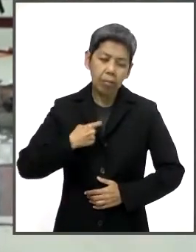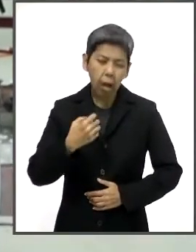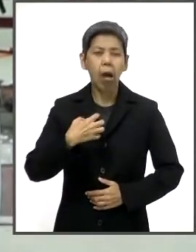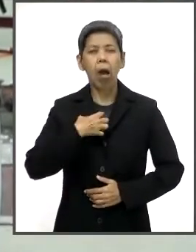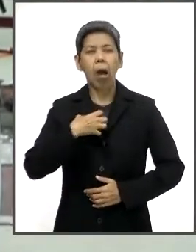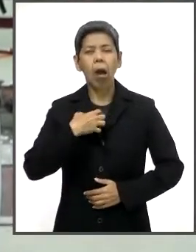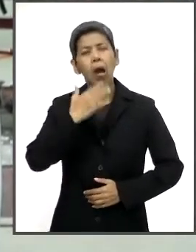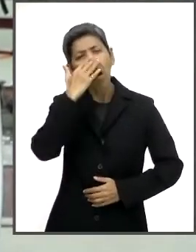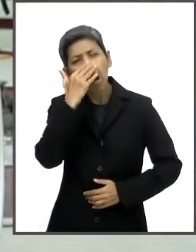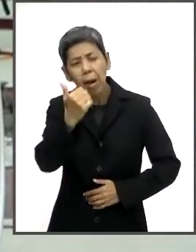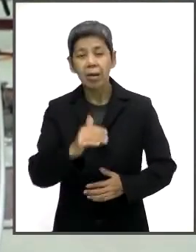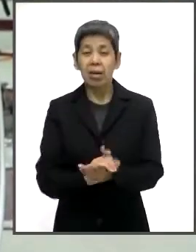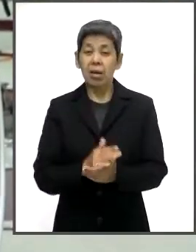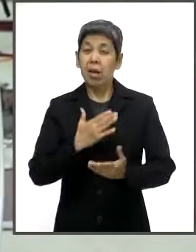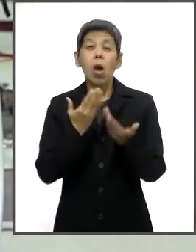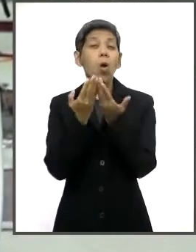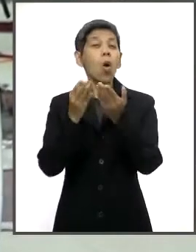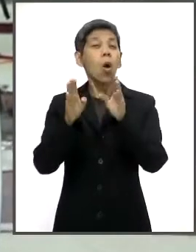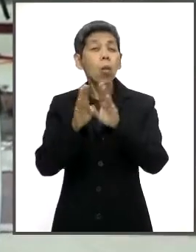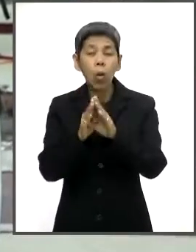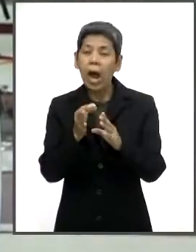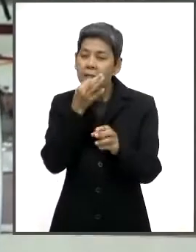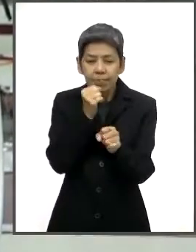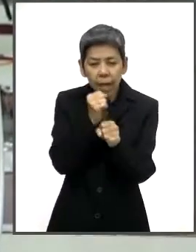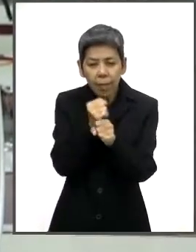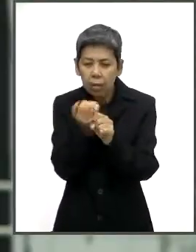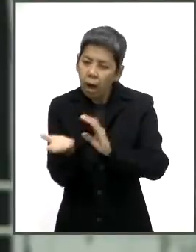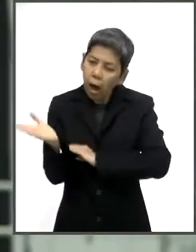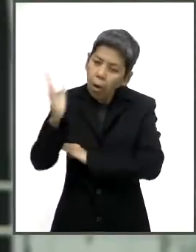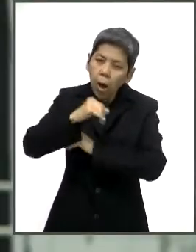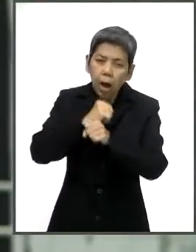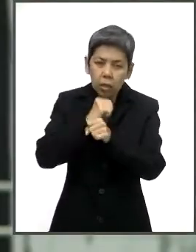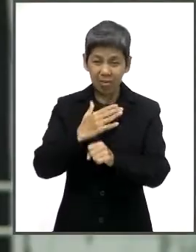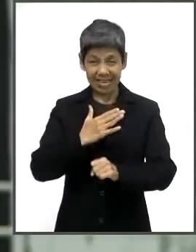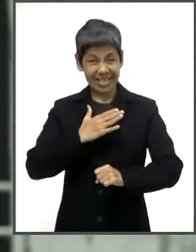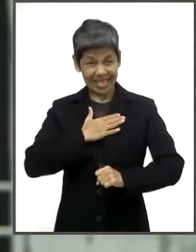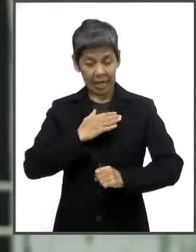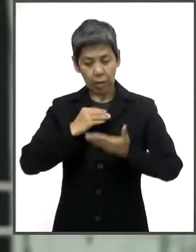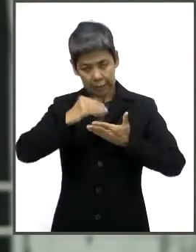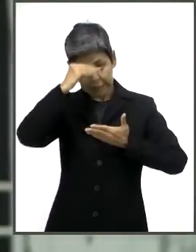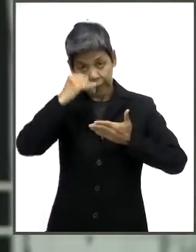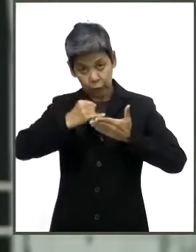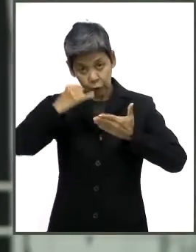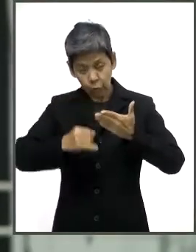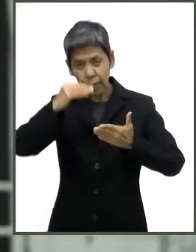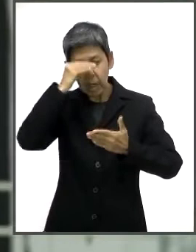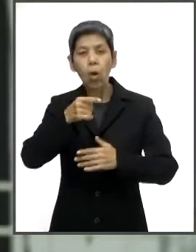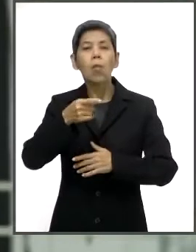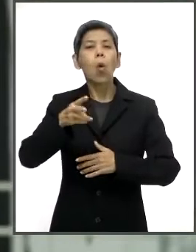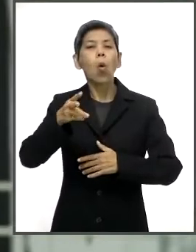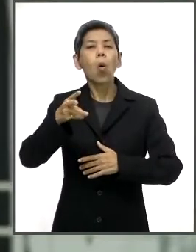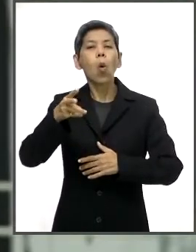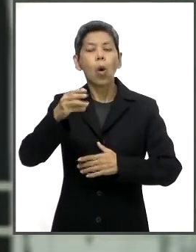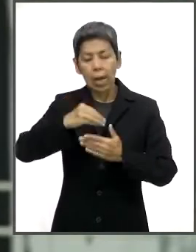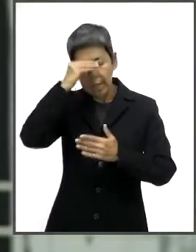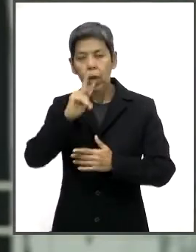ายเลยอะค่ะเพราะว่าเนื่องจากด้วยภาวะครอบครัวก็หาเช้ากินค่ำค่ะว่าด้วยตัวเองเนี่ยก็เรียนจบแค่ป